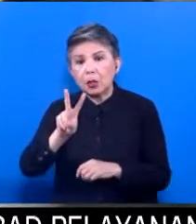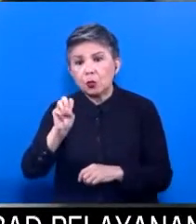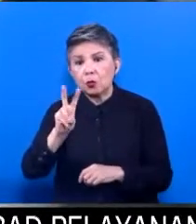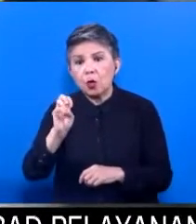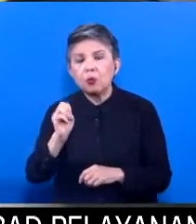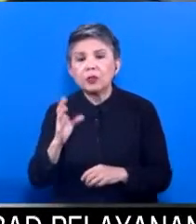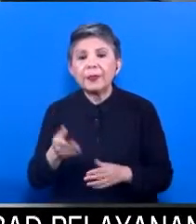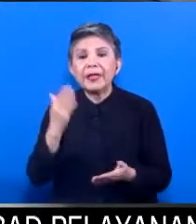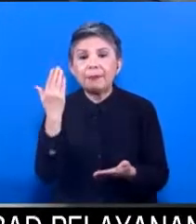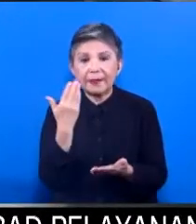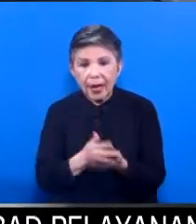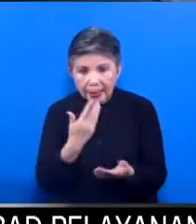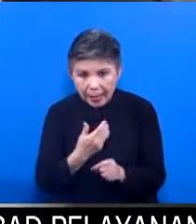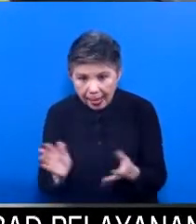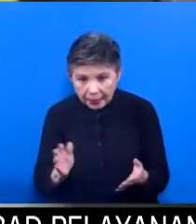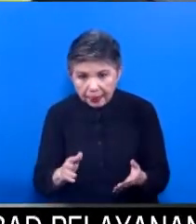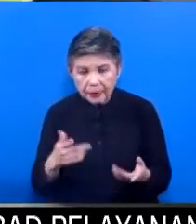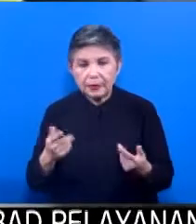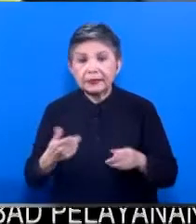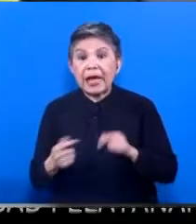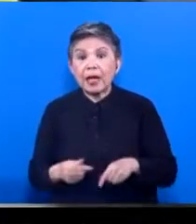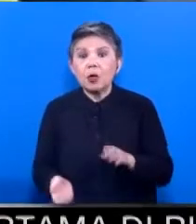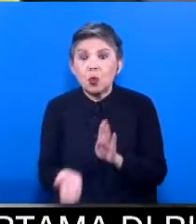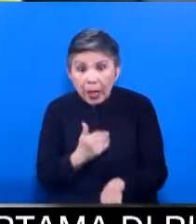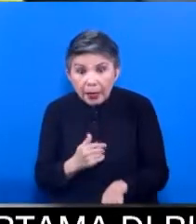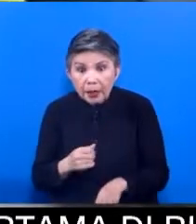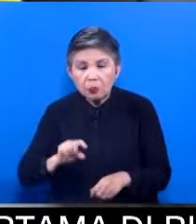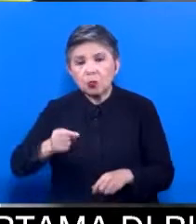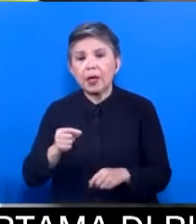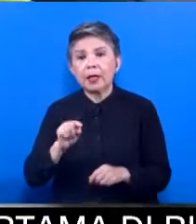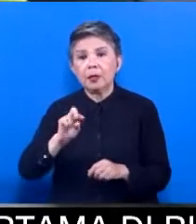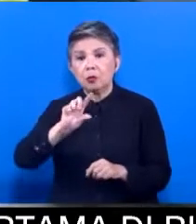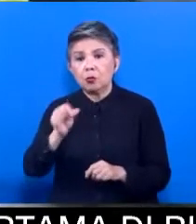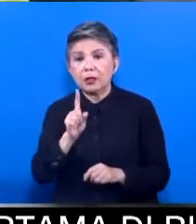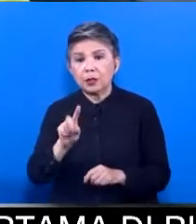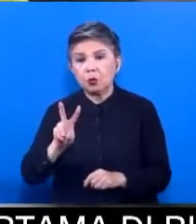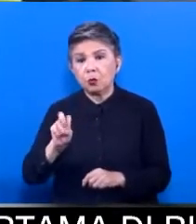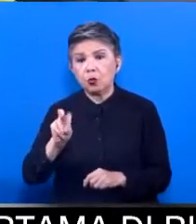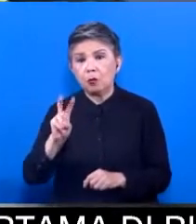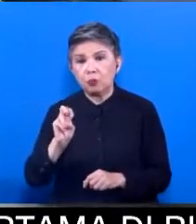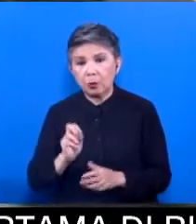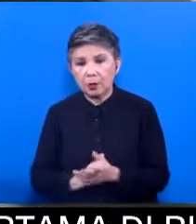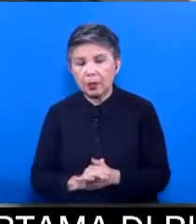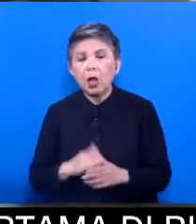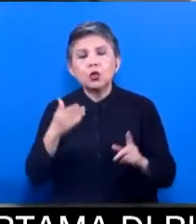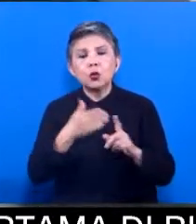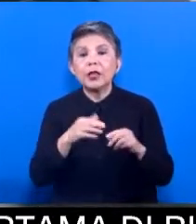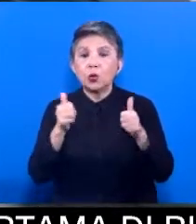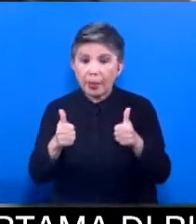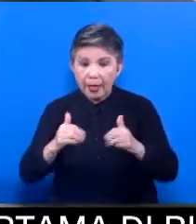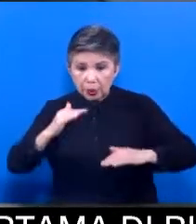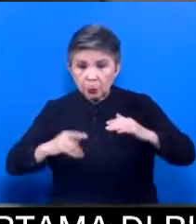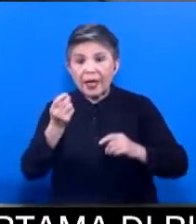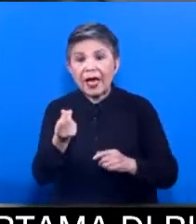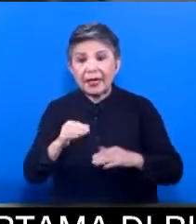dibatalkan dan dinyatakan kini siap dilakukan kembali per 2022. satu sisi memang tujuannya baik untuk menjaga kestabilan